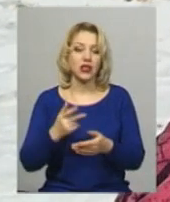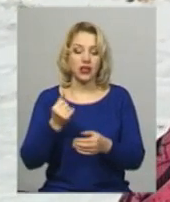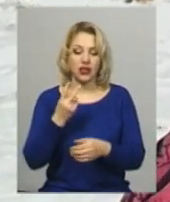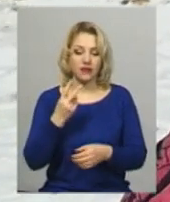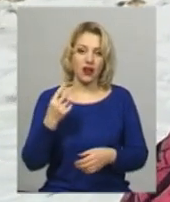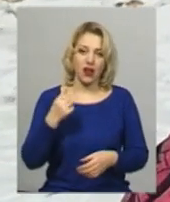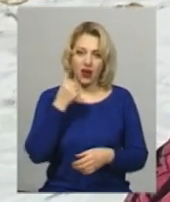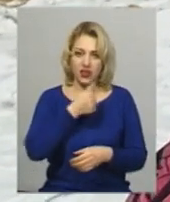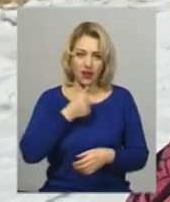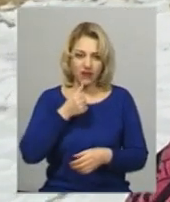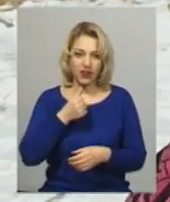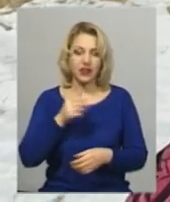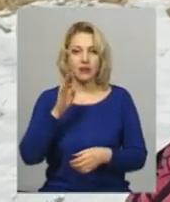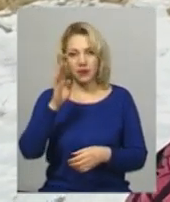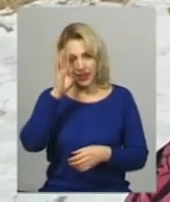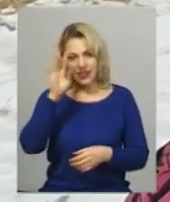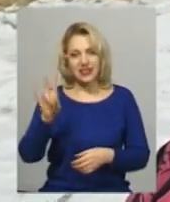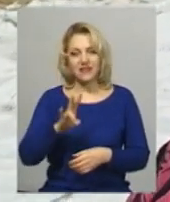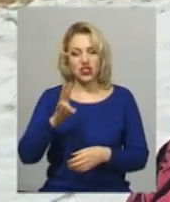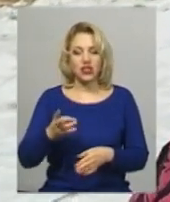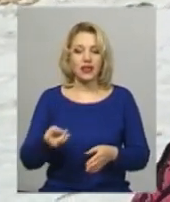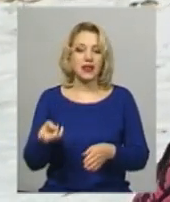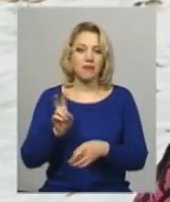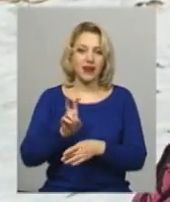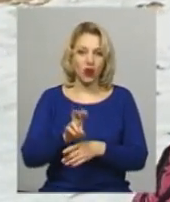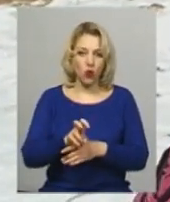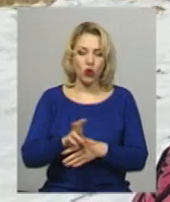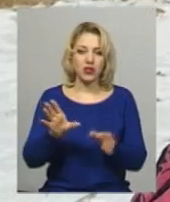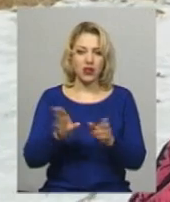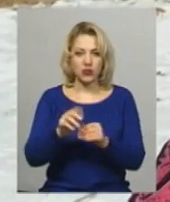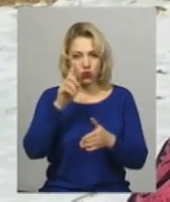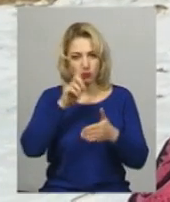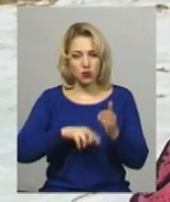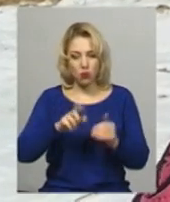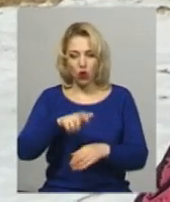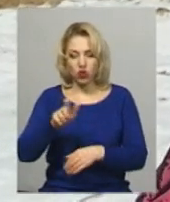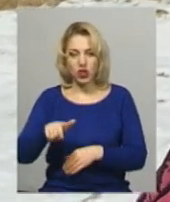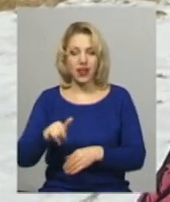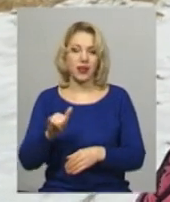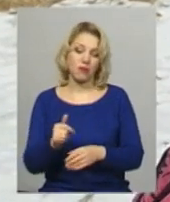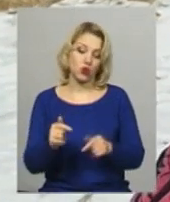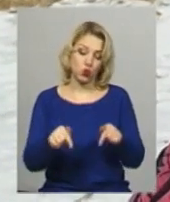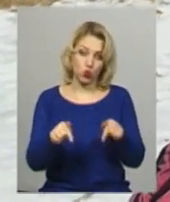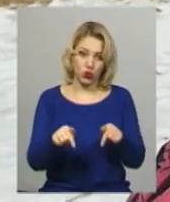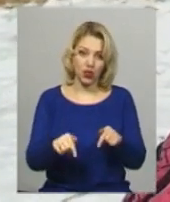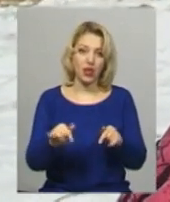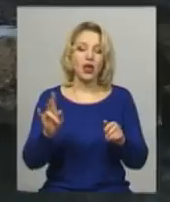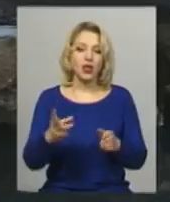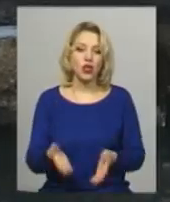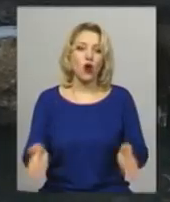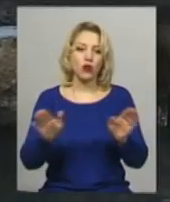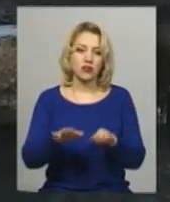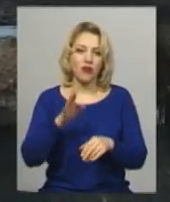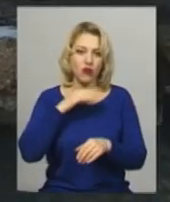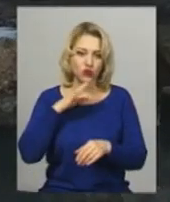рік священник приходить із прочанами разом сюди і освячують воду.